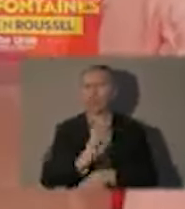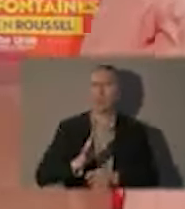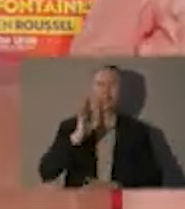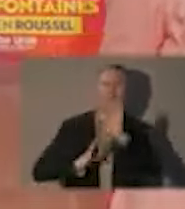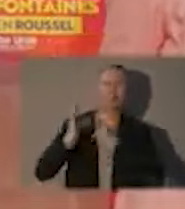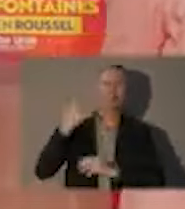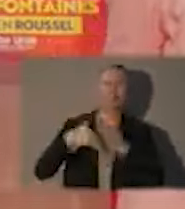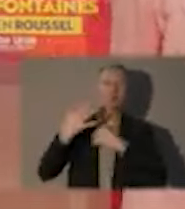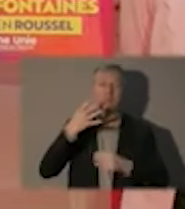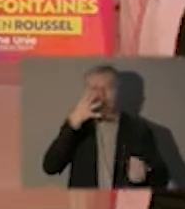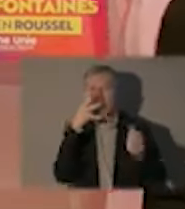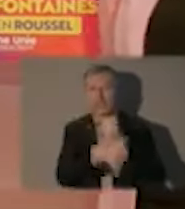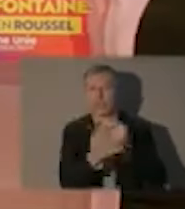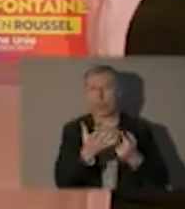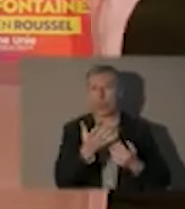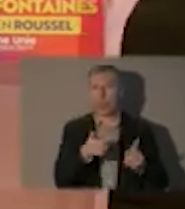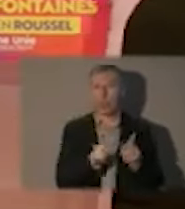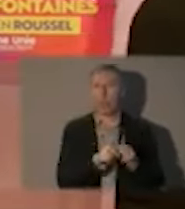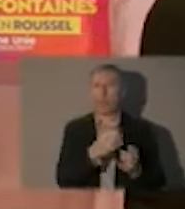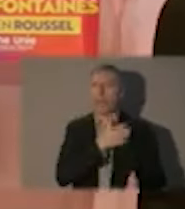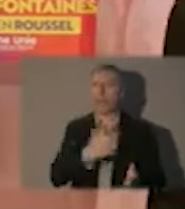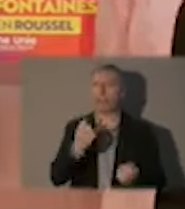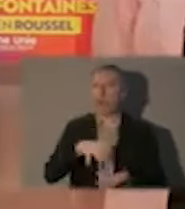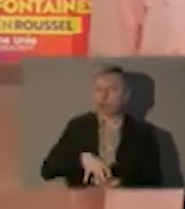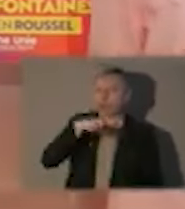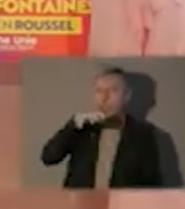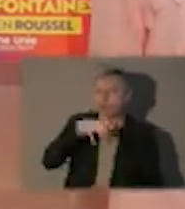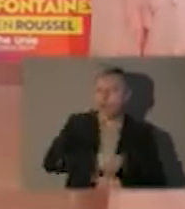historique, c'est-à-dire la redistribution des richesses.